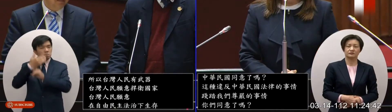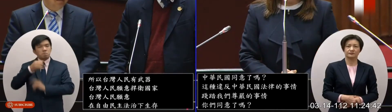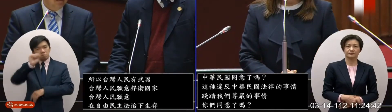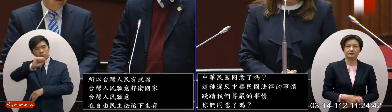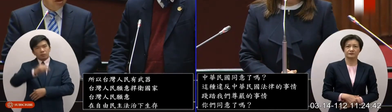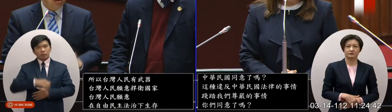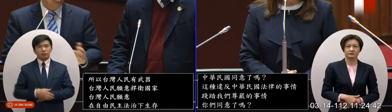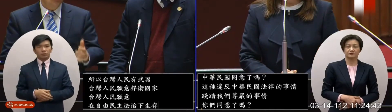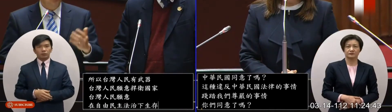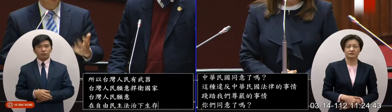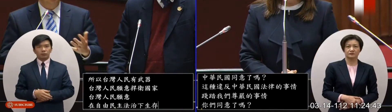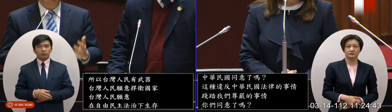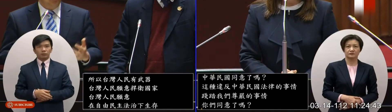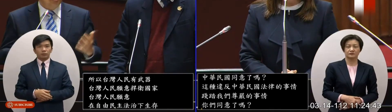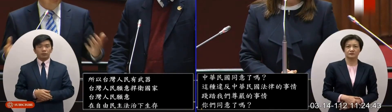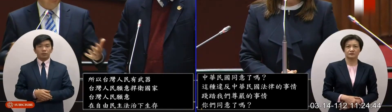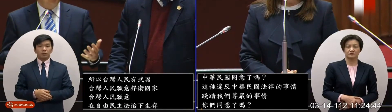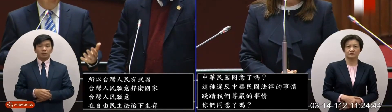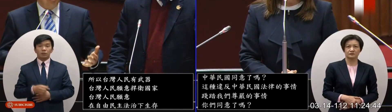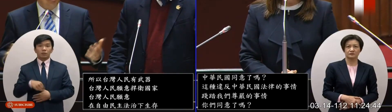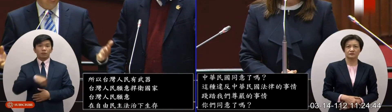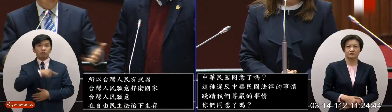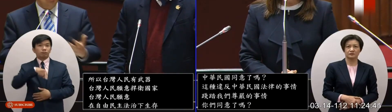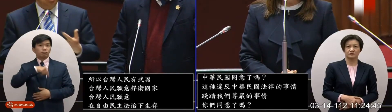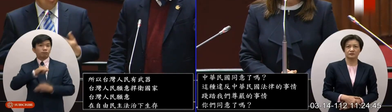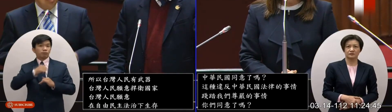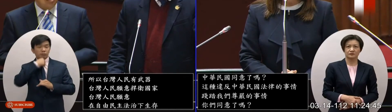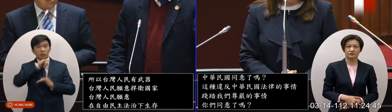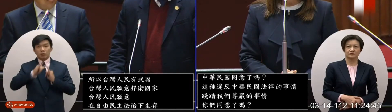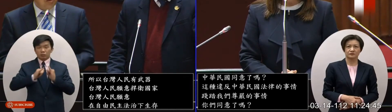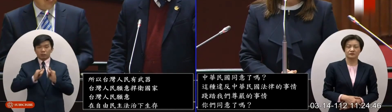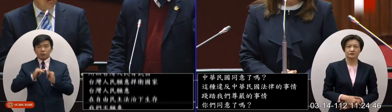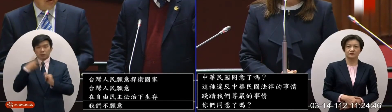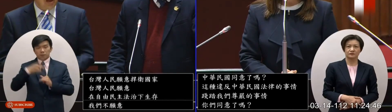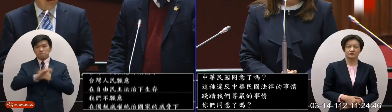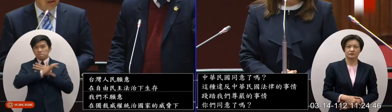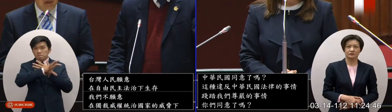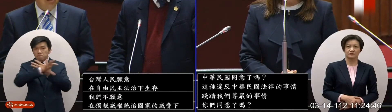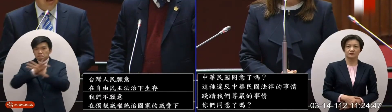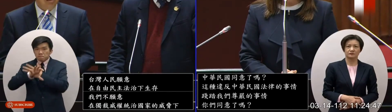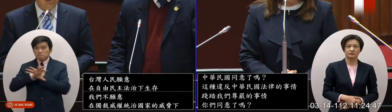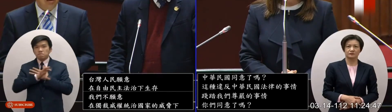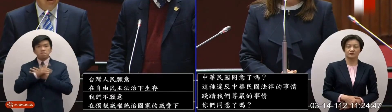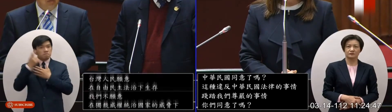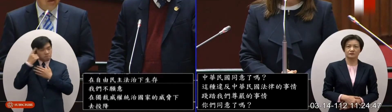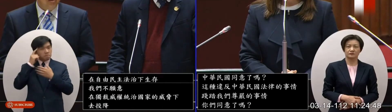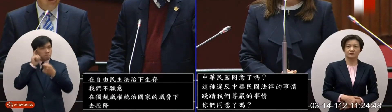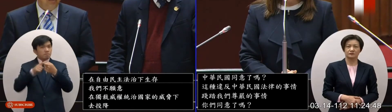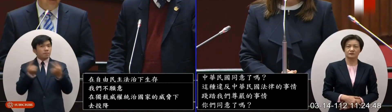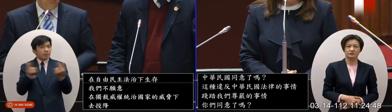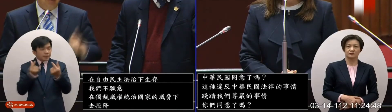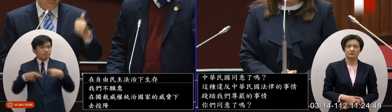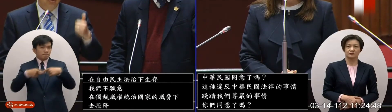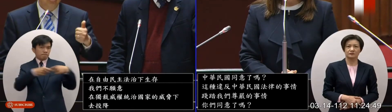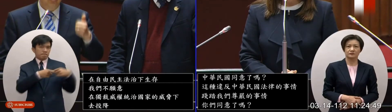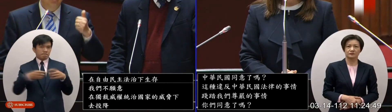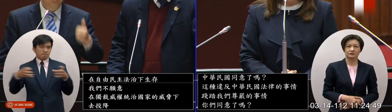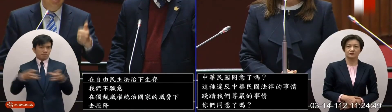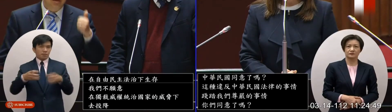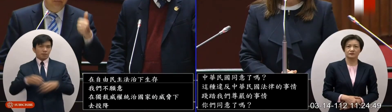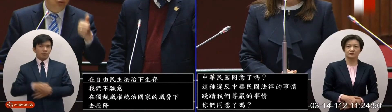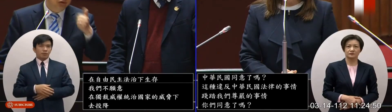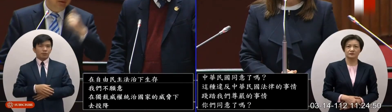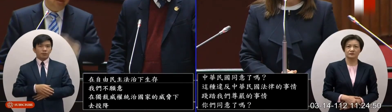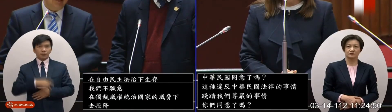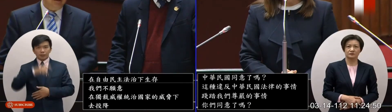道理。这也就是为什么我们需要跟全世界自由民主国家联合在一起，为的是什么？来尊重这一